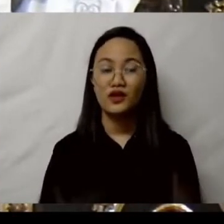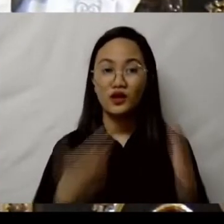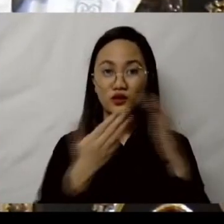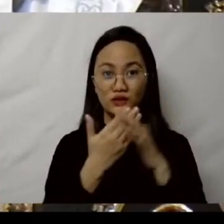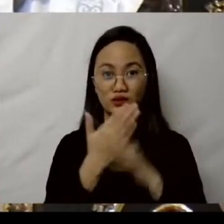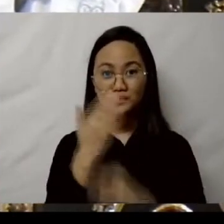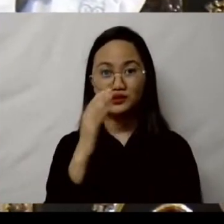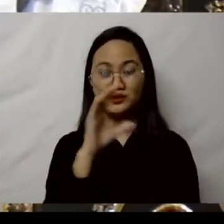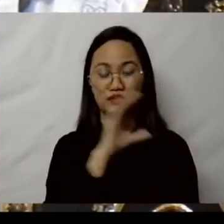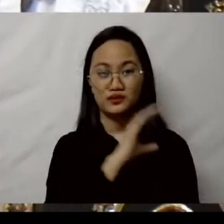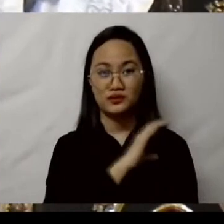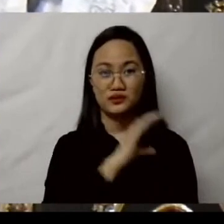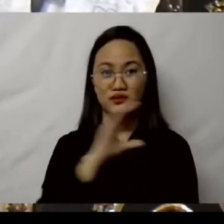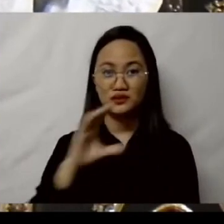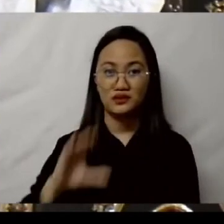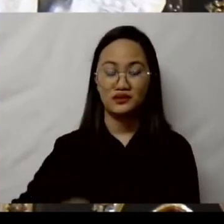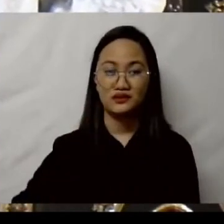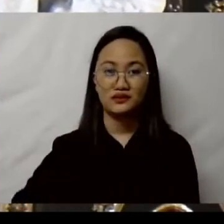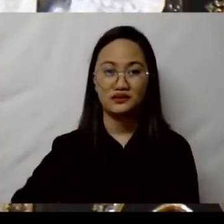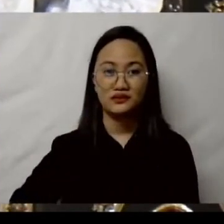pamamagitan ni Kristo,